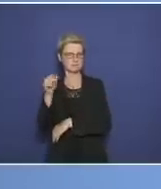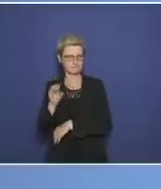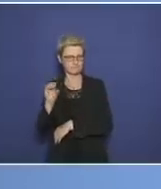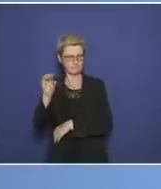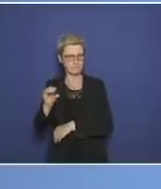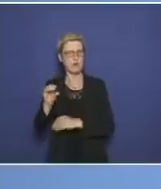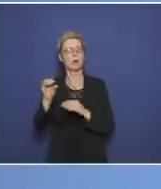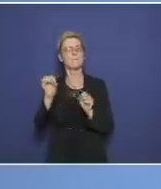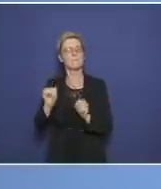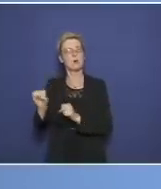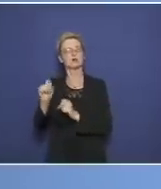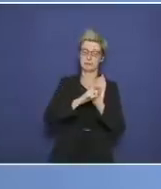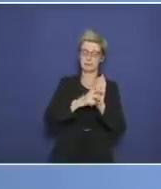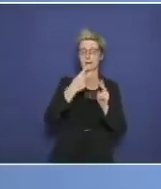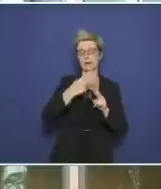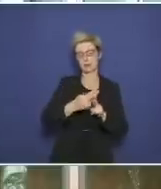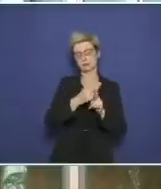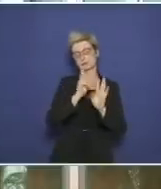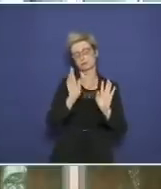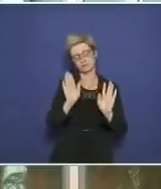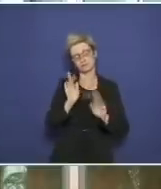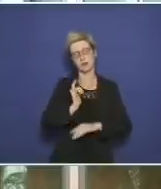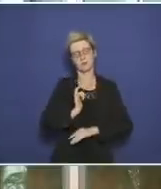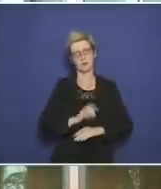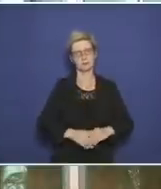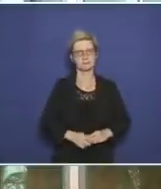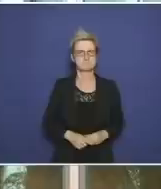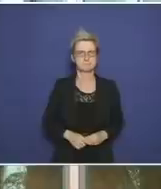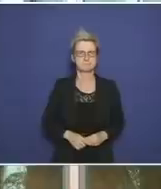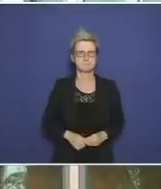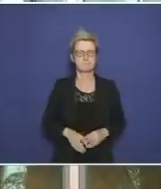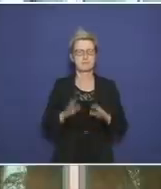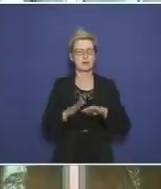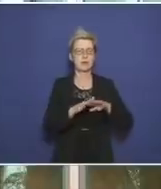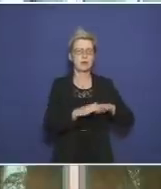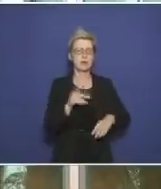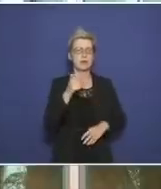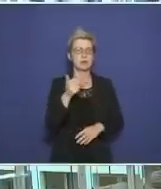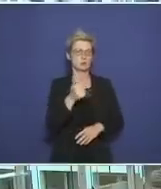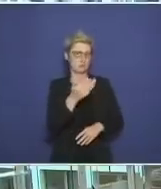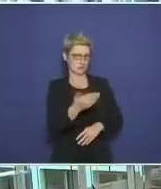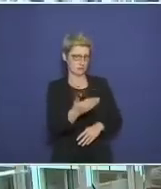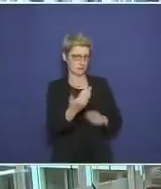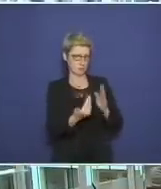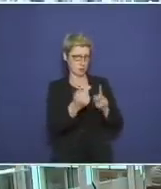wieder Fuß zu fassen. Dann Herr Tawfik-Nia mit einem neuen Thema.